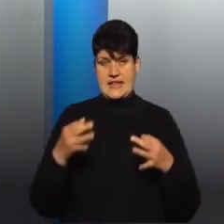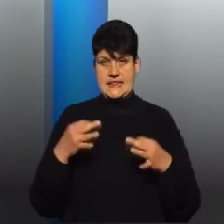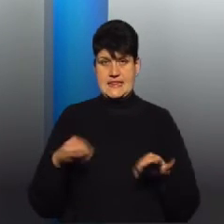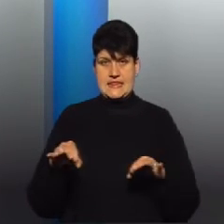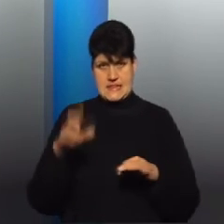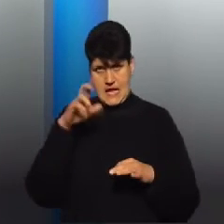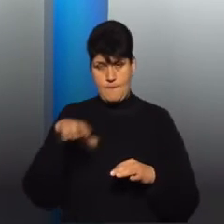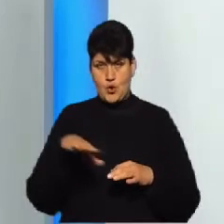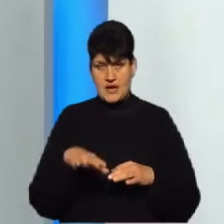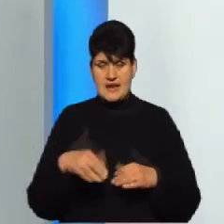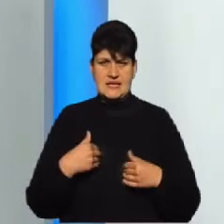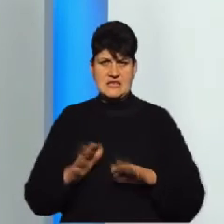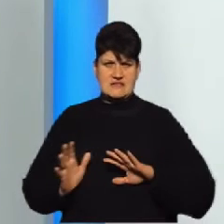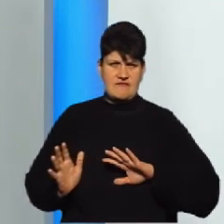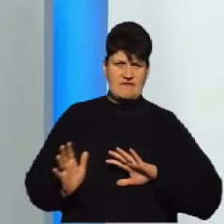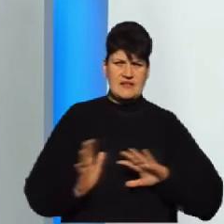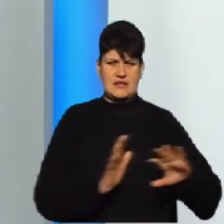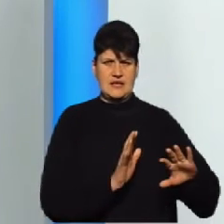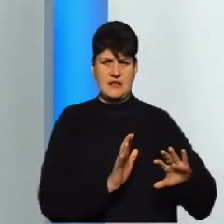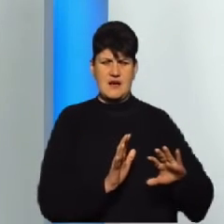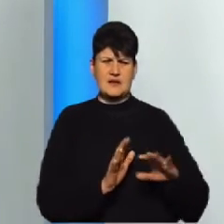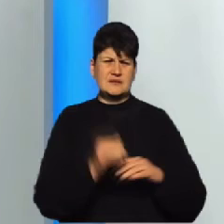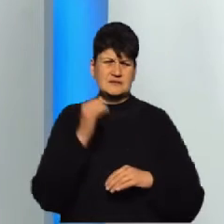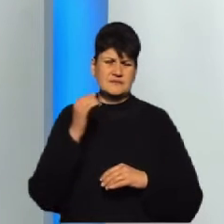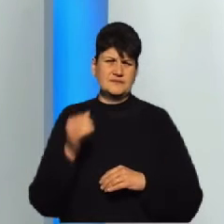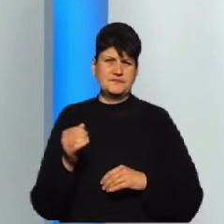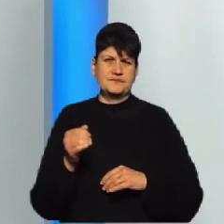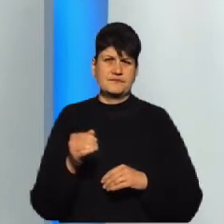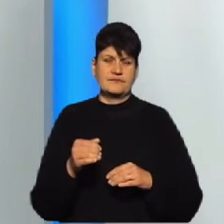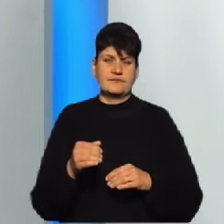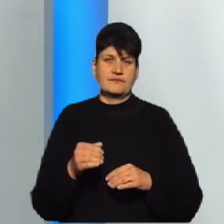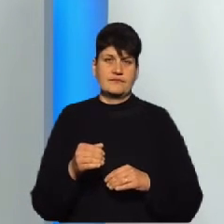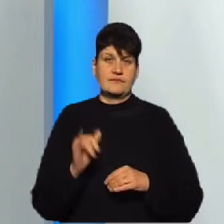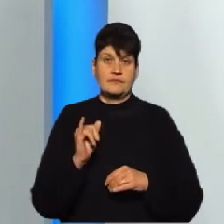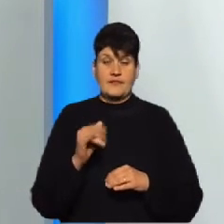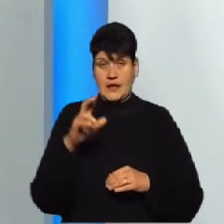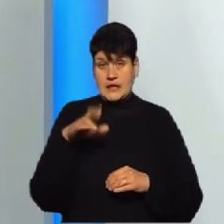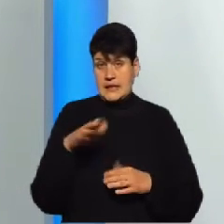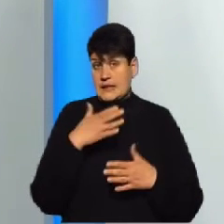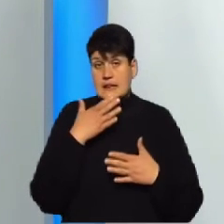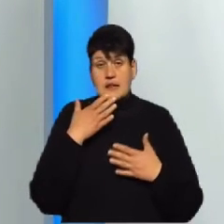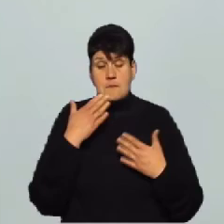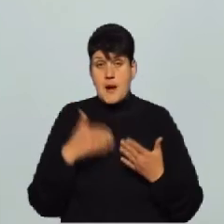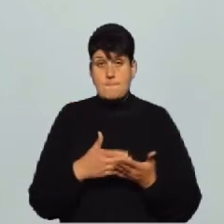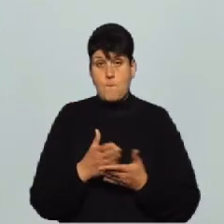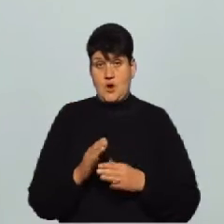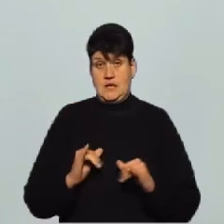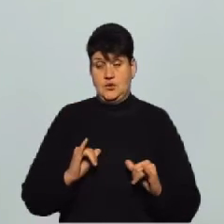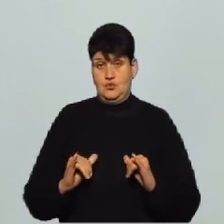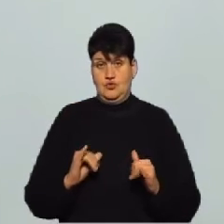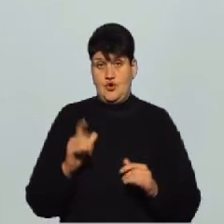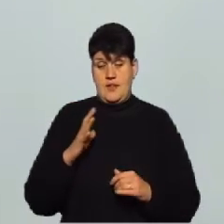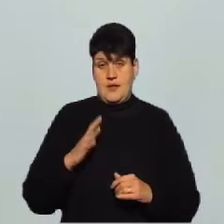таких посттоталітарних держав. От немає політичної толерантності, це і наші дослідження